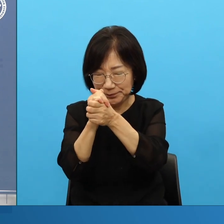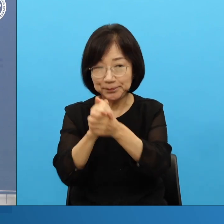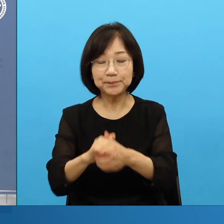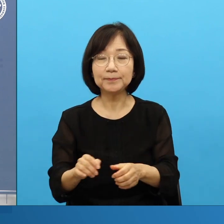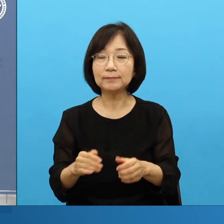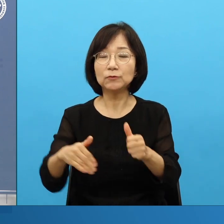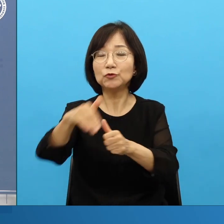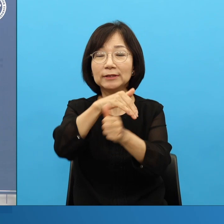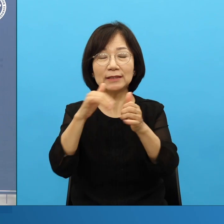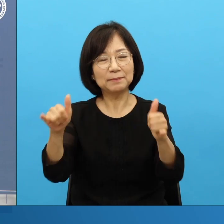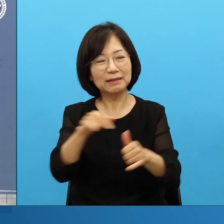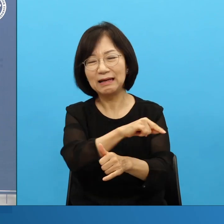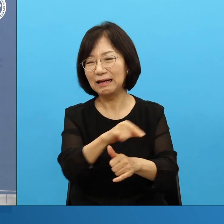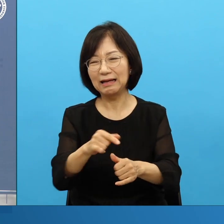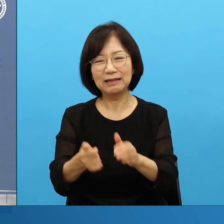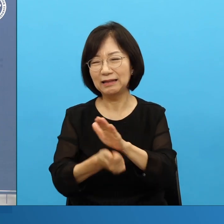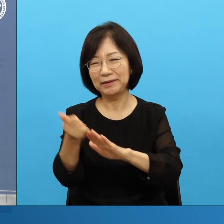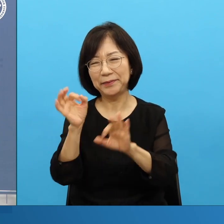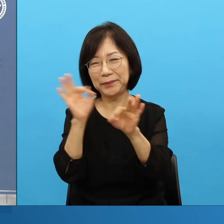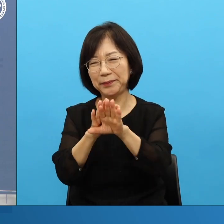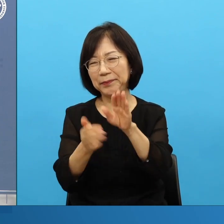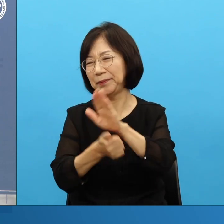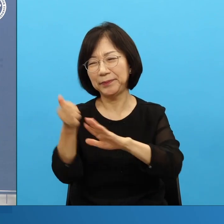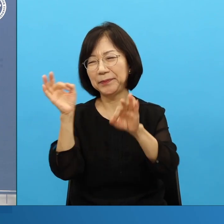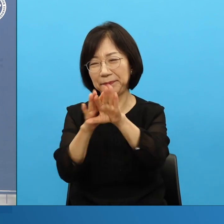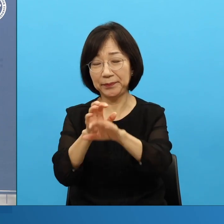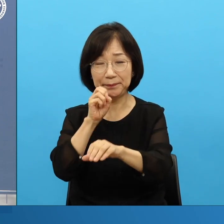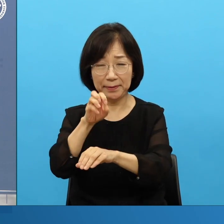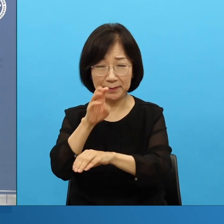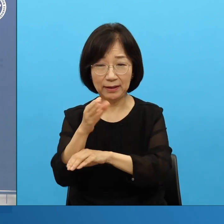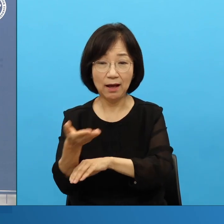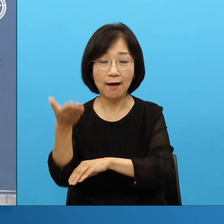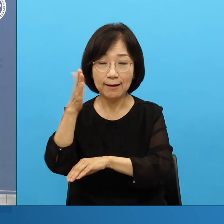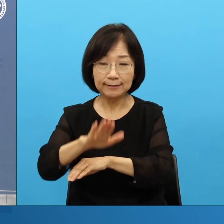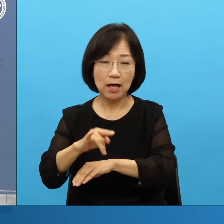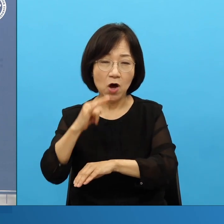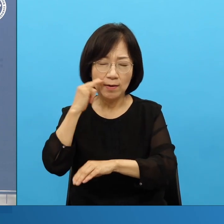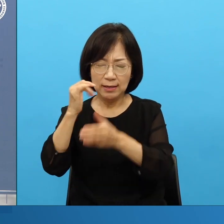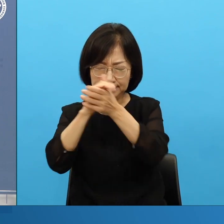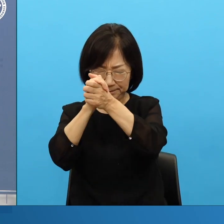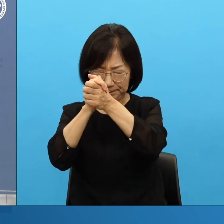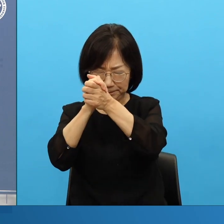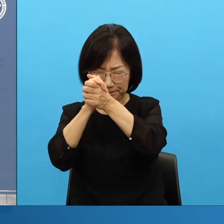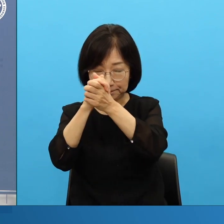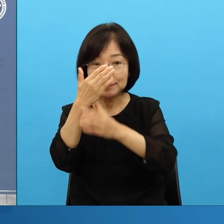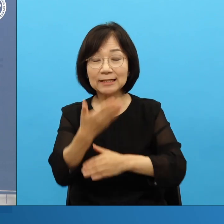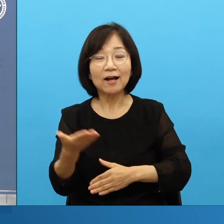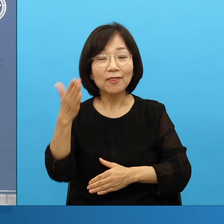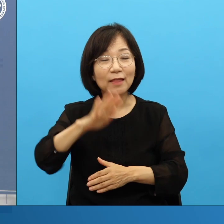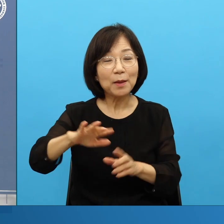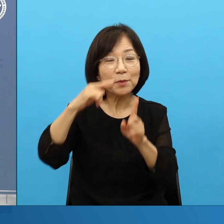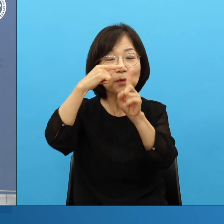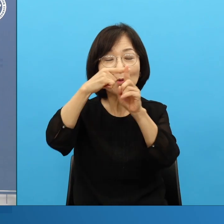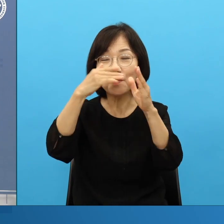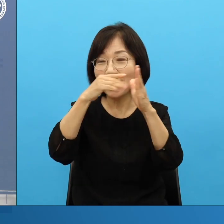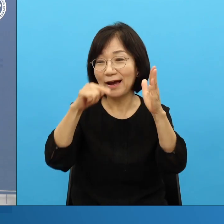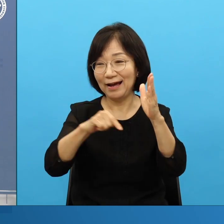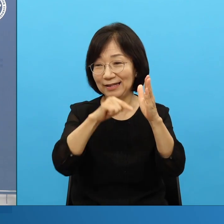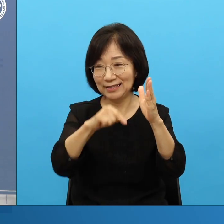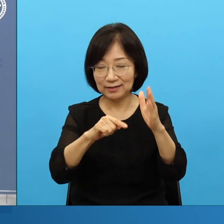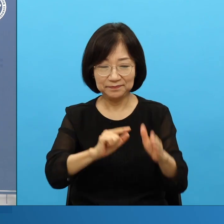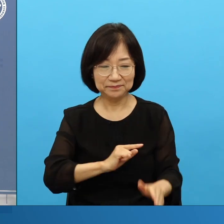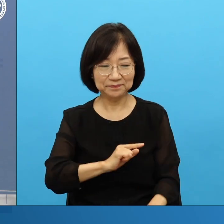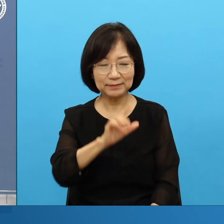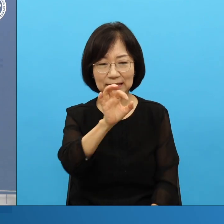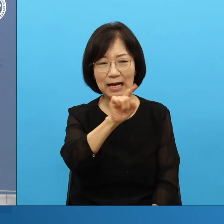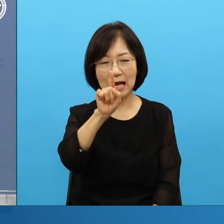child, and everybody around her said it's not going to work for him. 그런데 그 교회 감독 암브로스라고 하는 사람이 이렇게 말합니다.